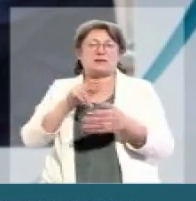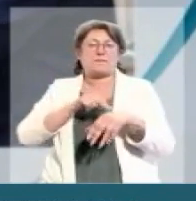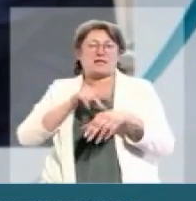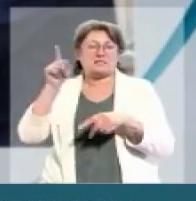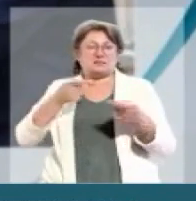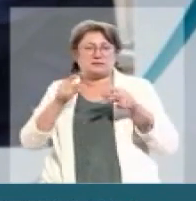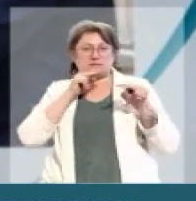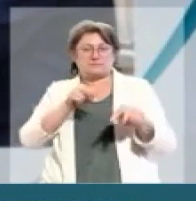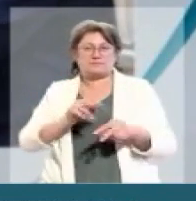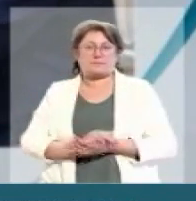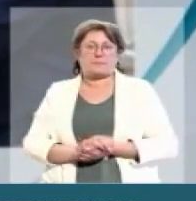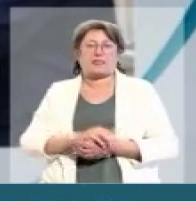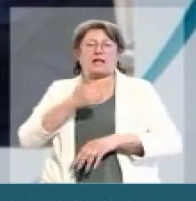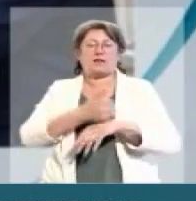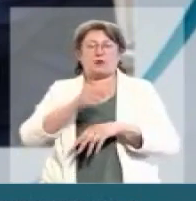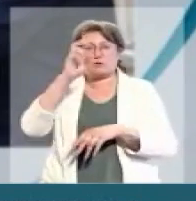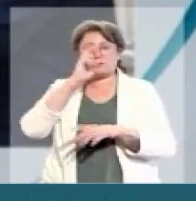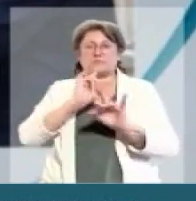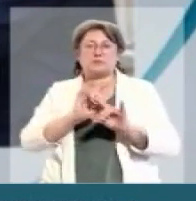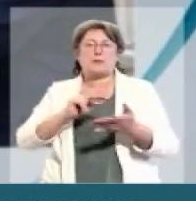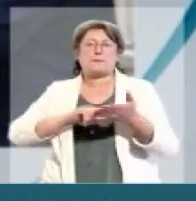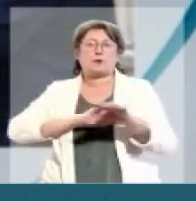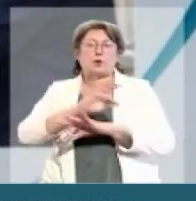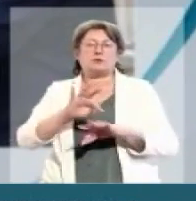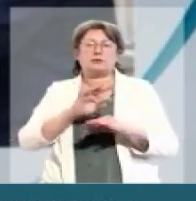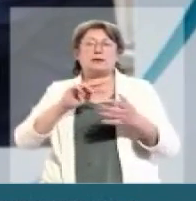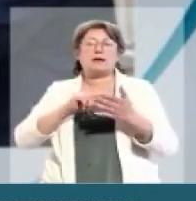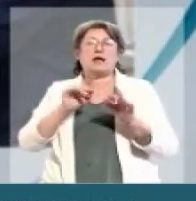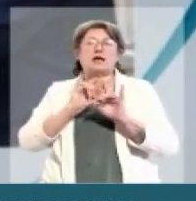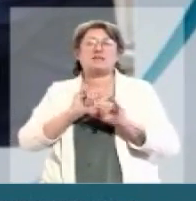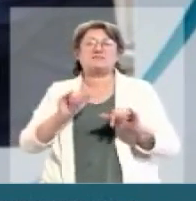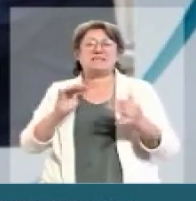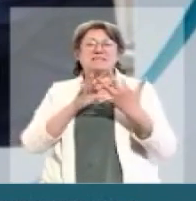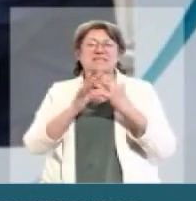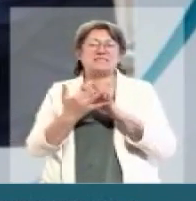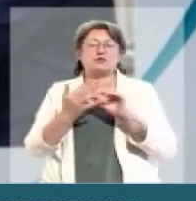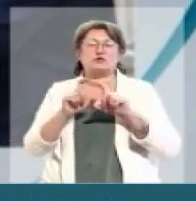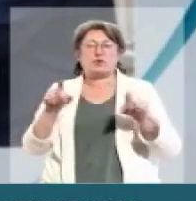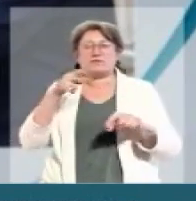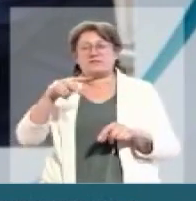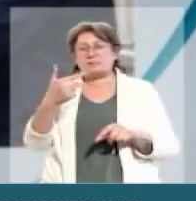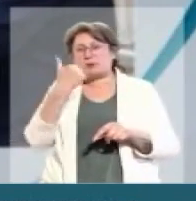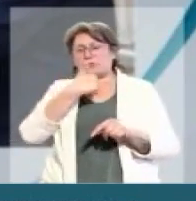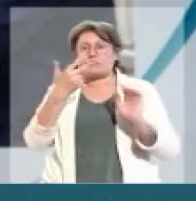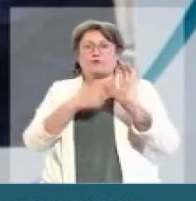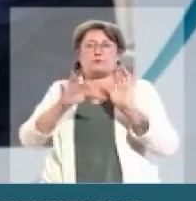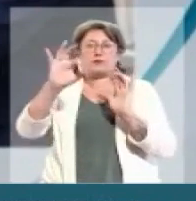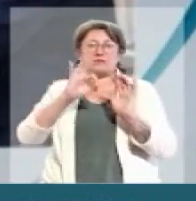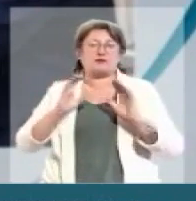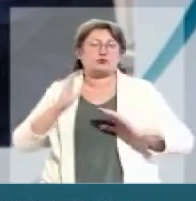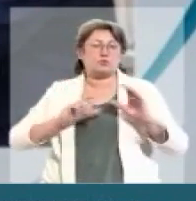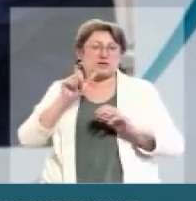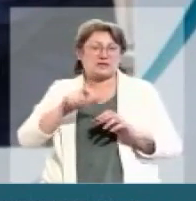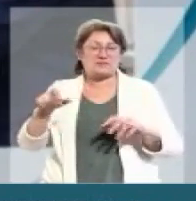управления. Главе государства был представлен проект концепции развития сельских школ. В 2023 году 80%